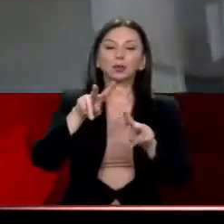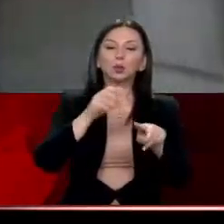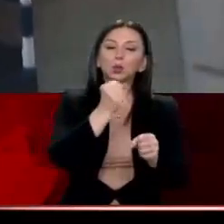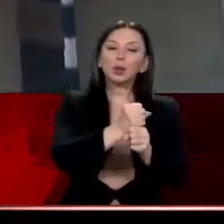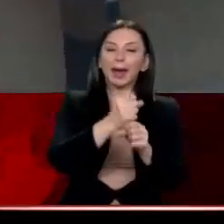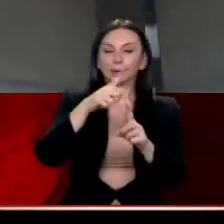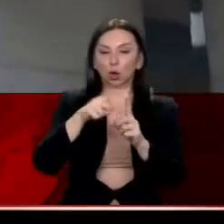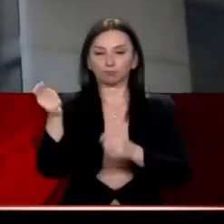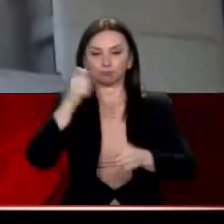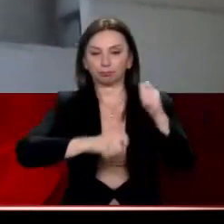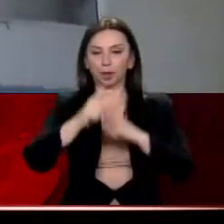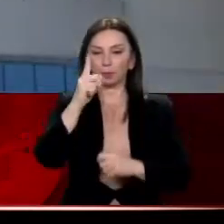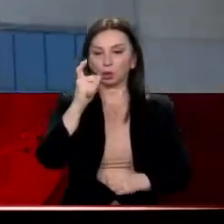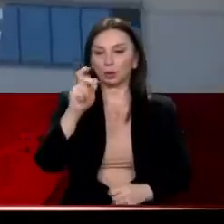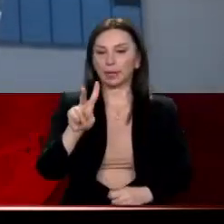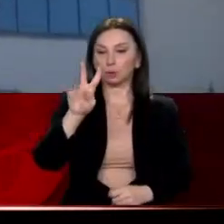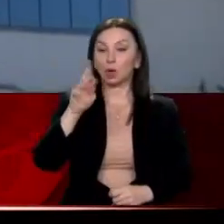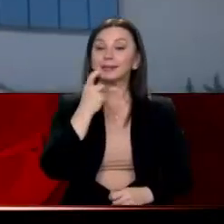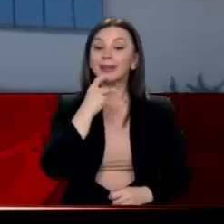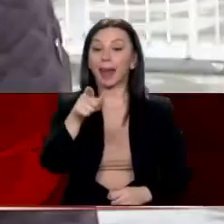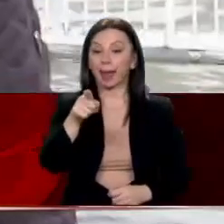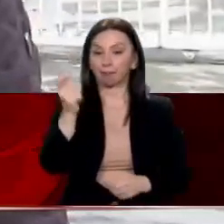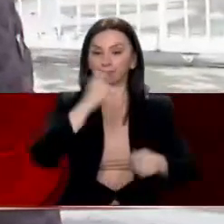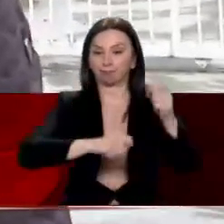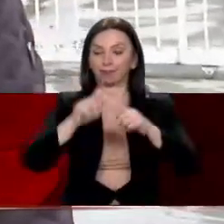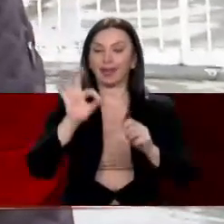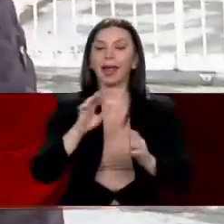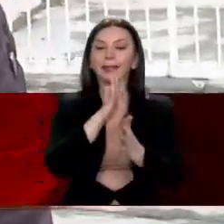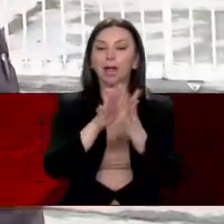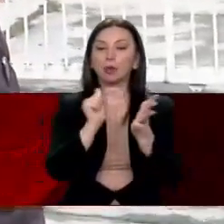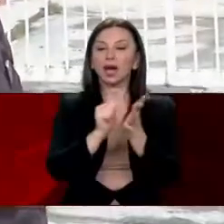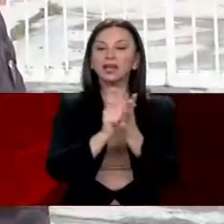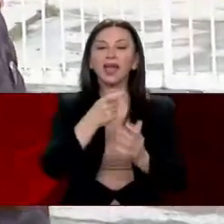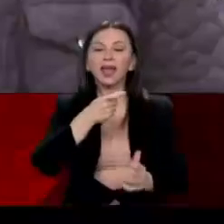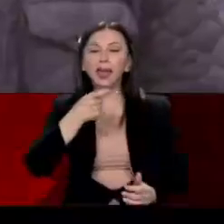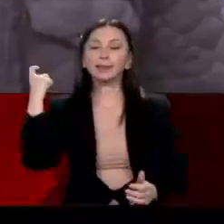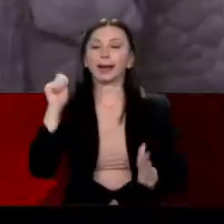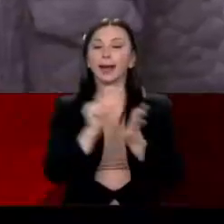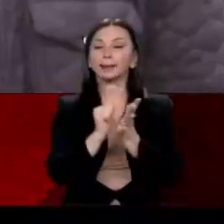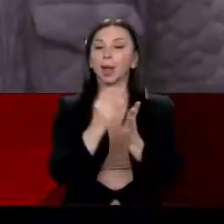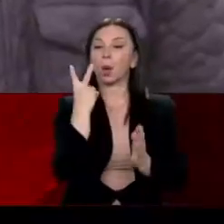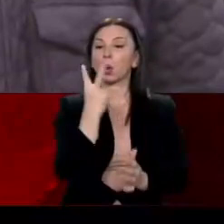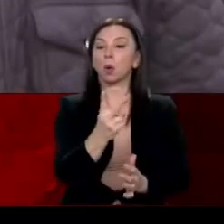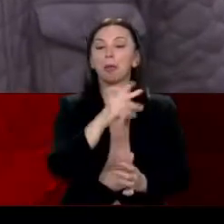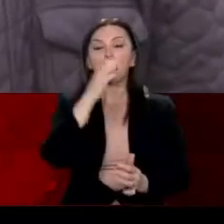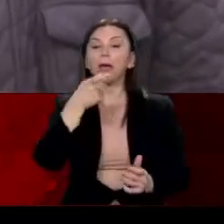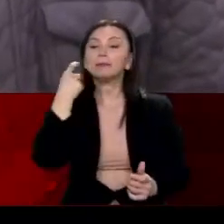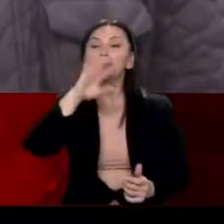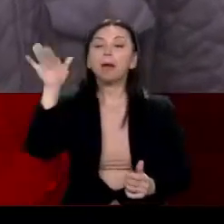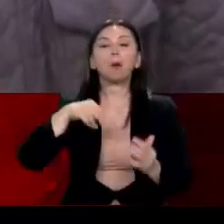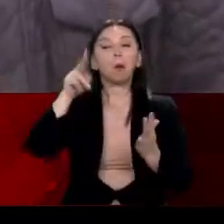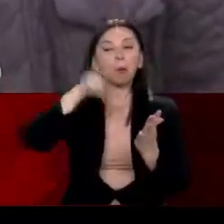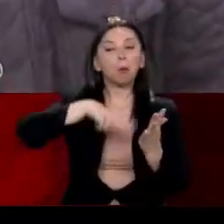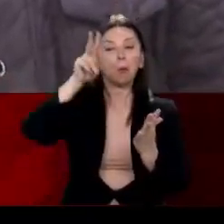Çilingiroğlu'nun tasarımıyla 1974 yılında yapıldı. Tercüman Gazetesi Türkiye'nin en eski gazetelerinden. Eskilerimiz çok okurdu, biz de okurduk